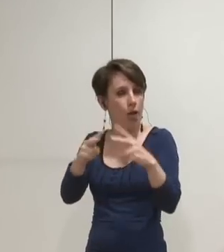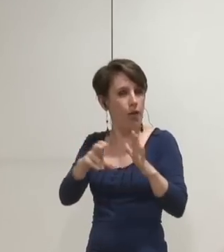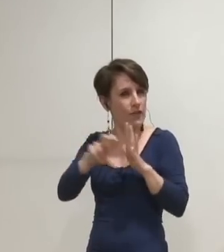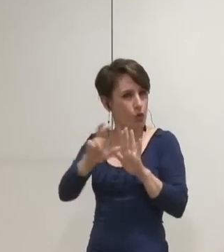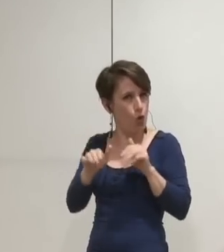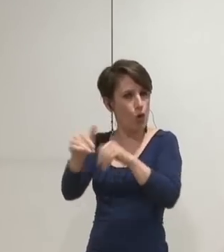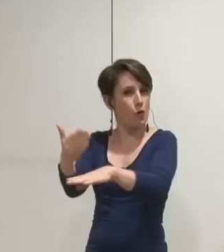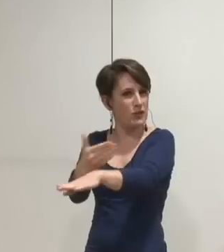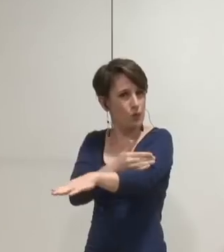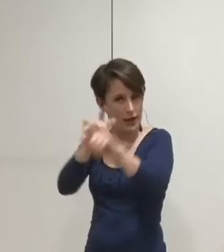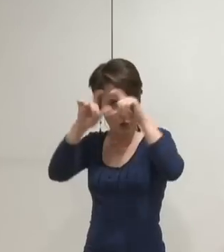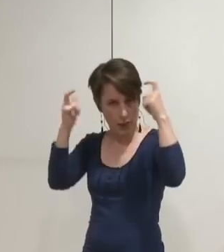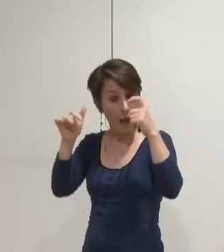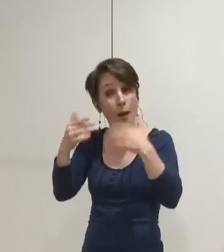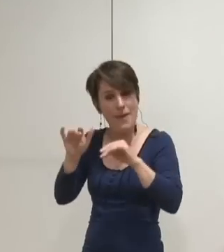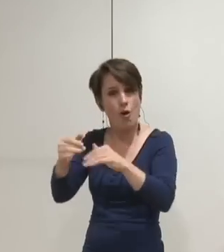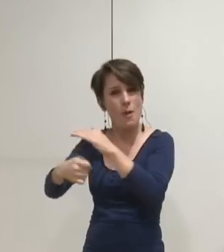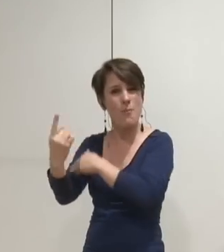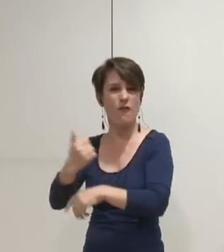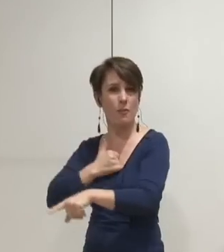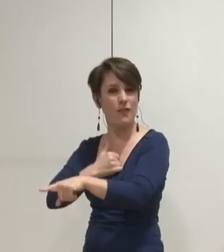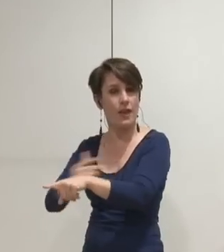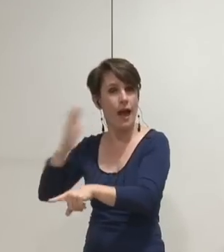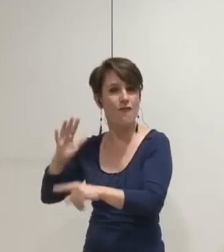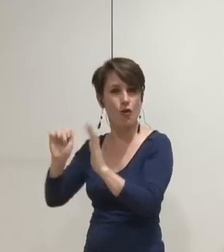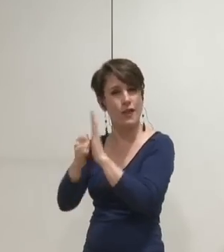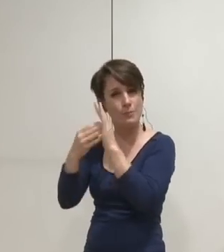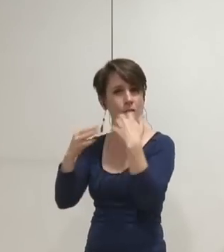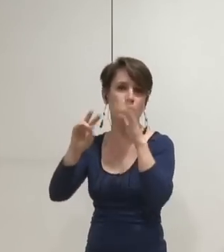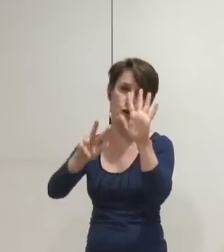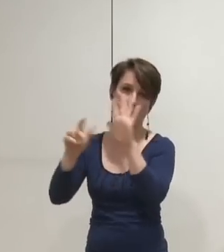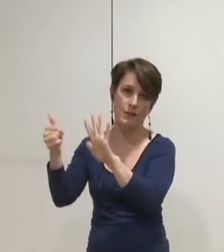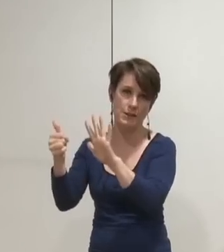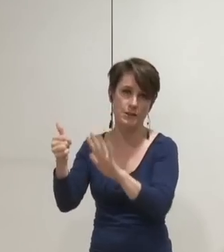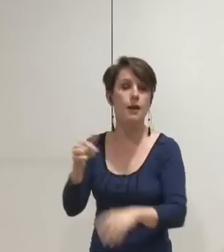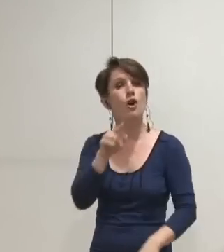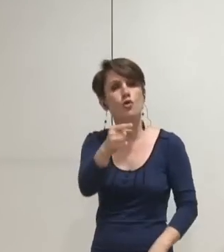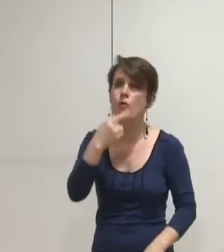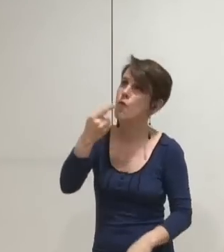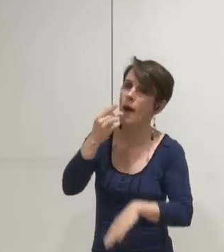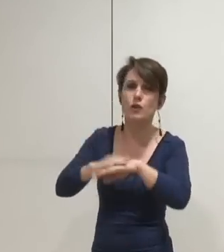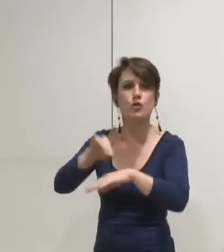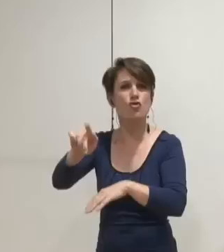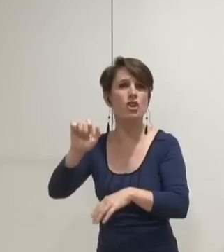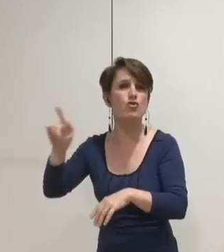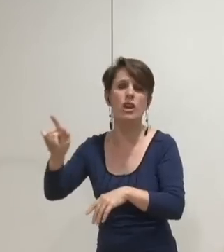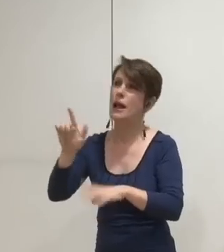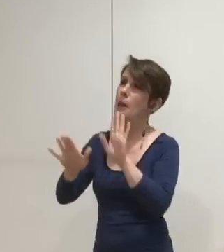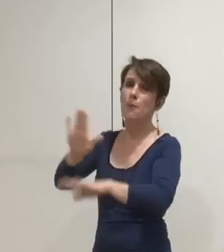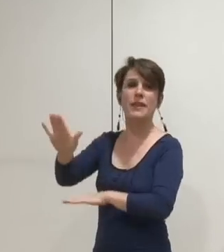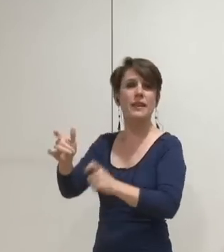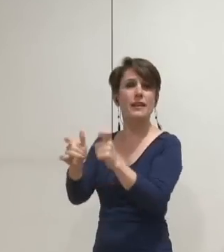bien eu privatisation malgré tout il est étonnant d'ailleurs de vous entendre tantôt parler de GEG comme un service public et dans les minutes qui suivent